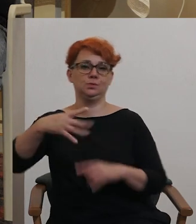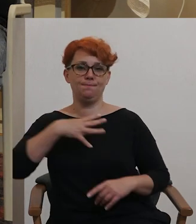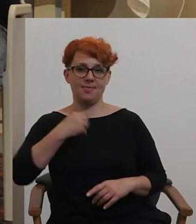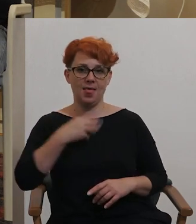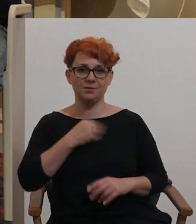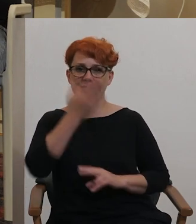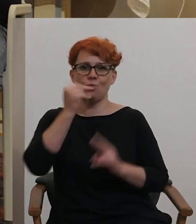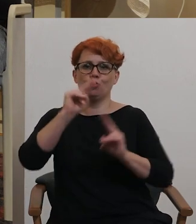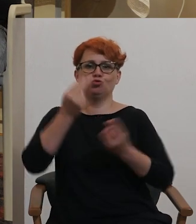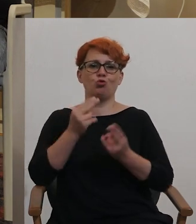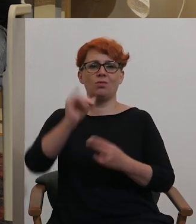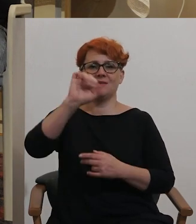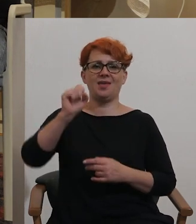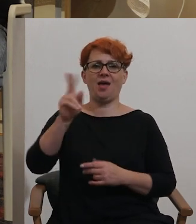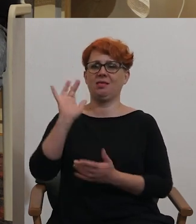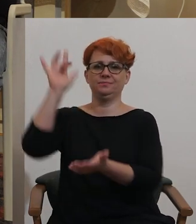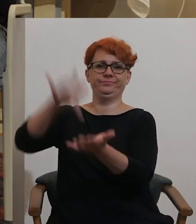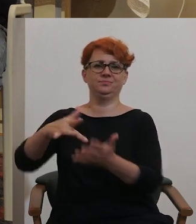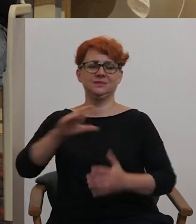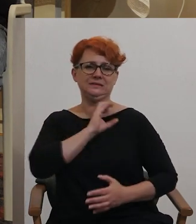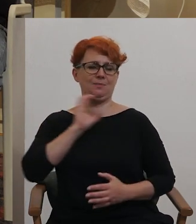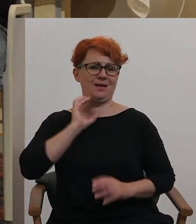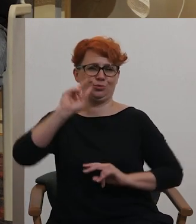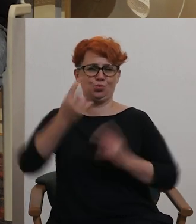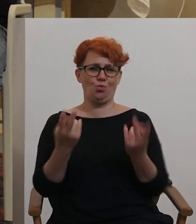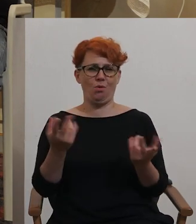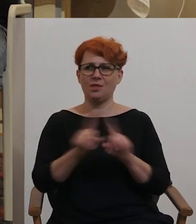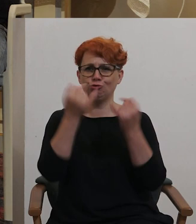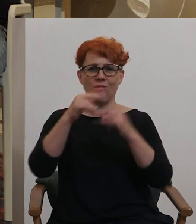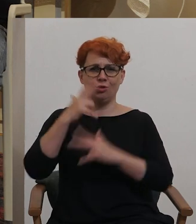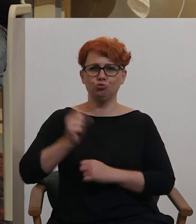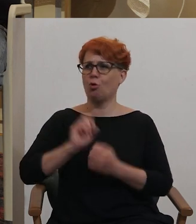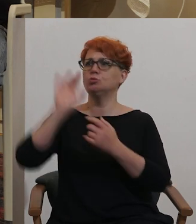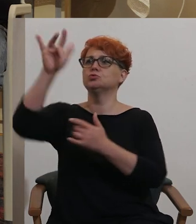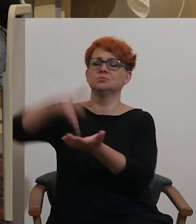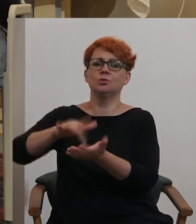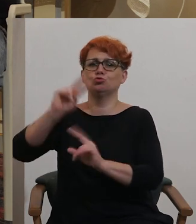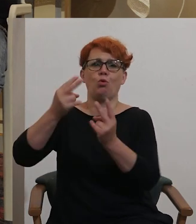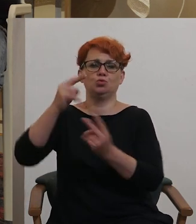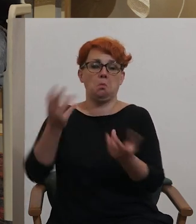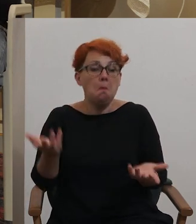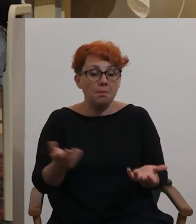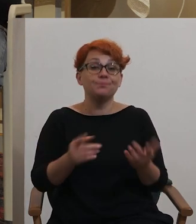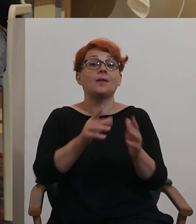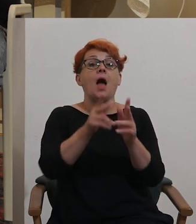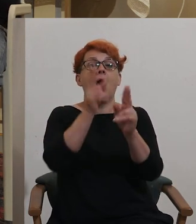i ci inni żołnierze. A po 89 roku podobnie. Oni nagle